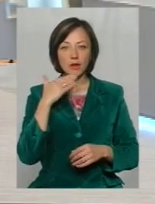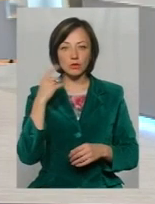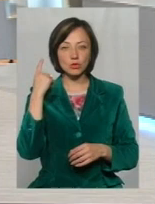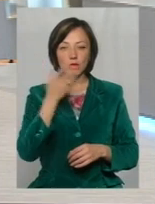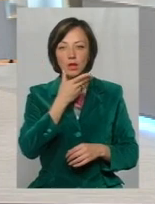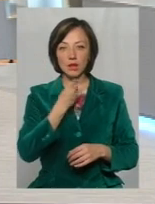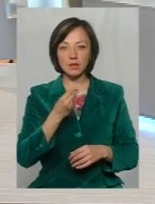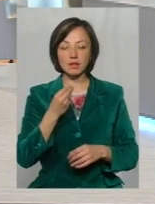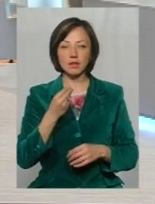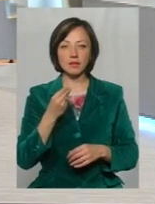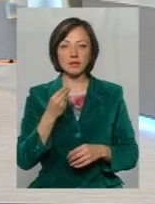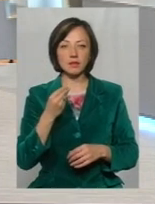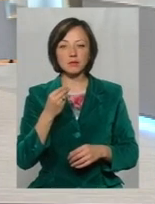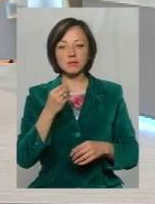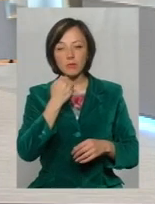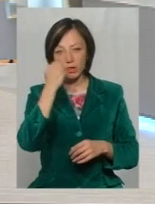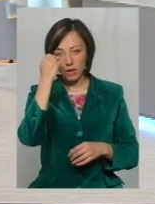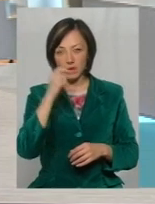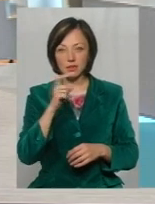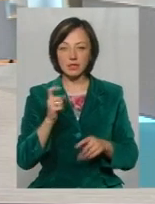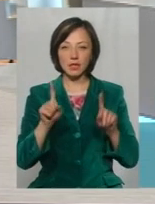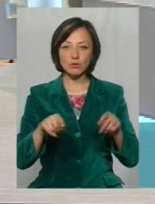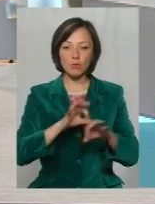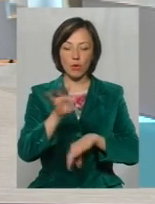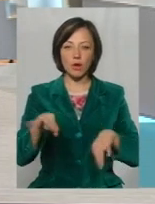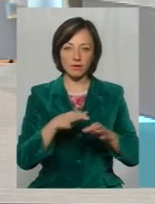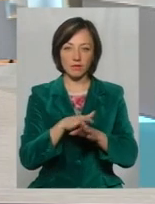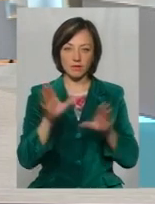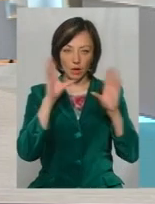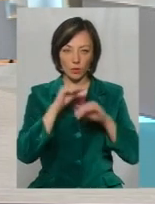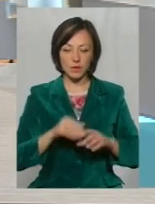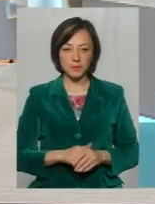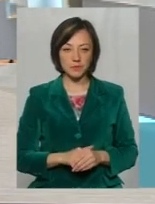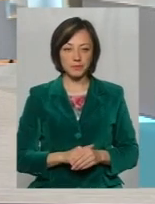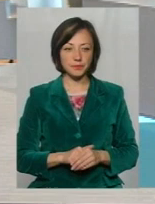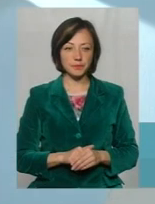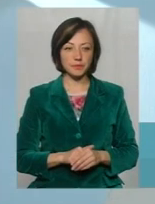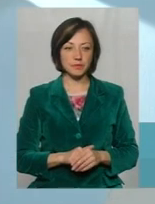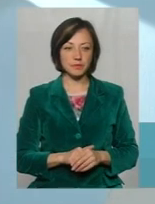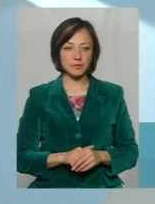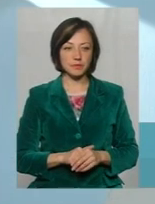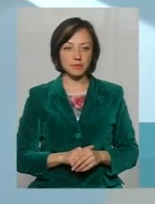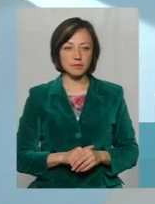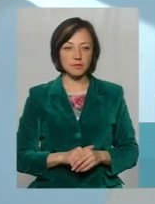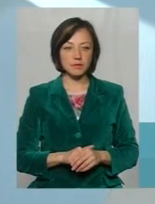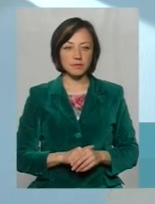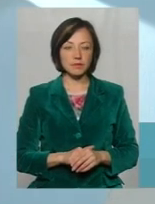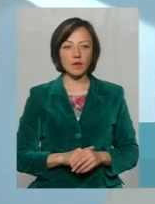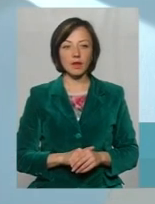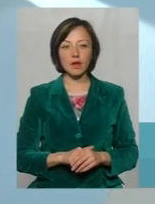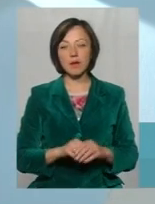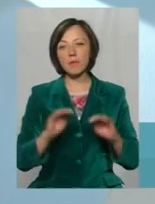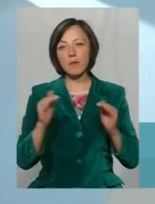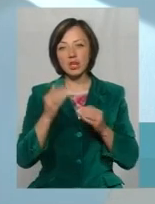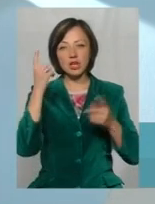гарних відгуків і подяк за те, що такі проекти вдалося реалізувати. Тому, можливо, менш